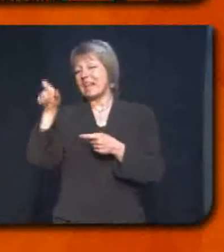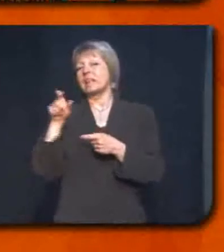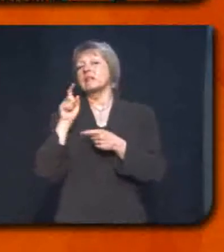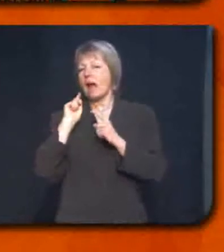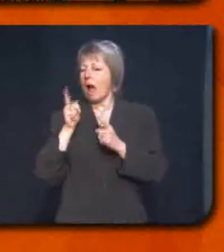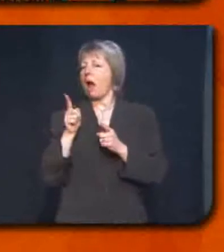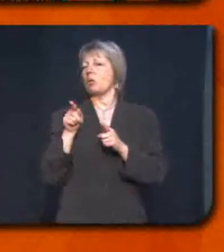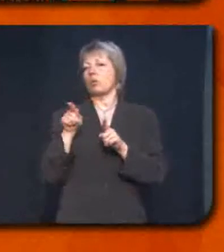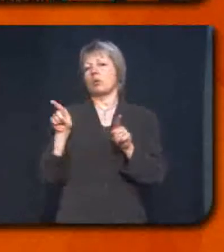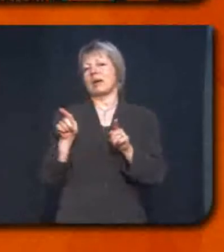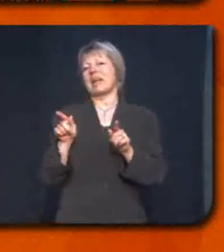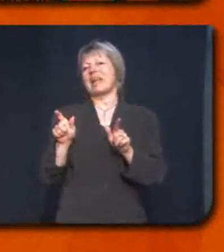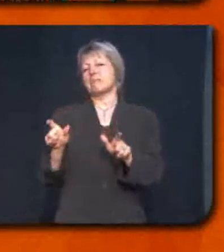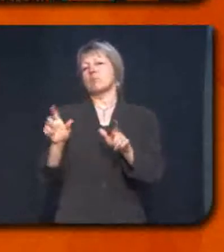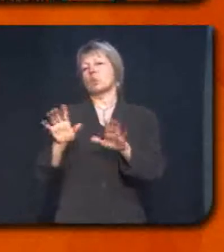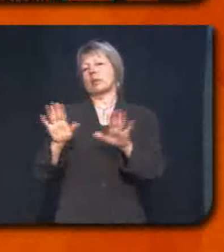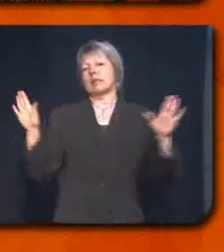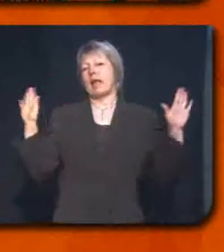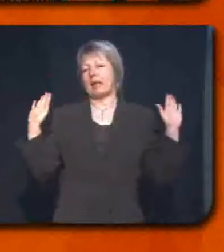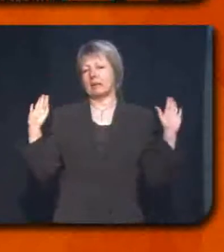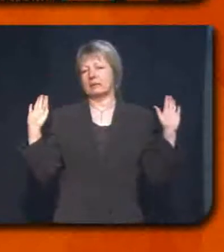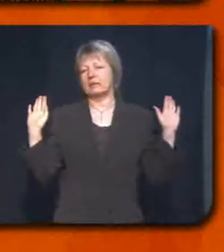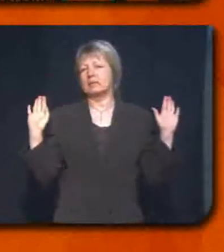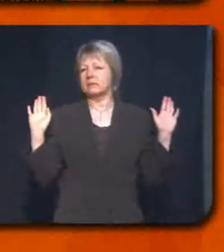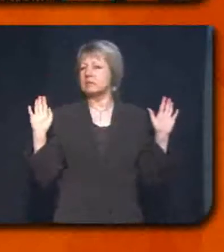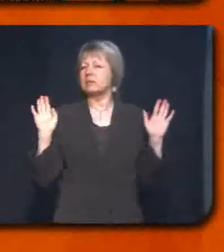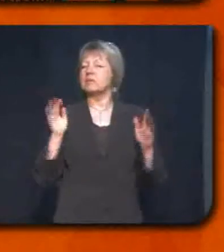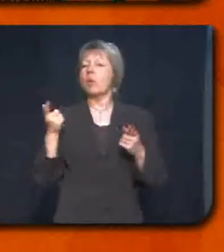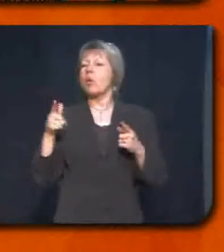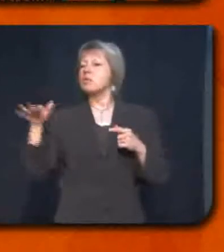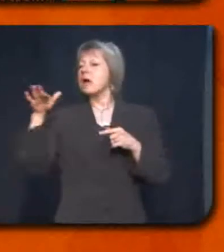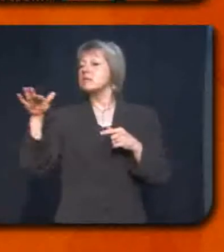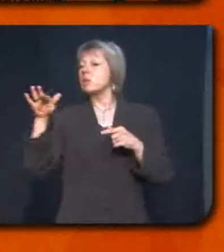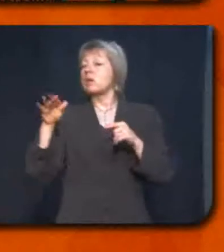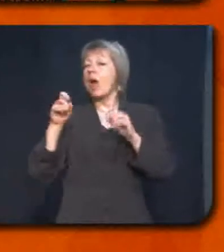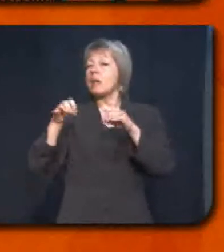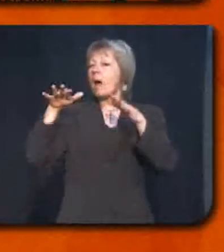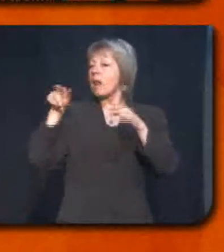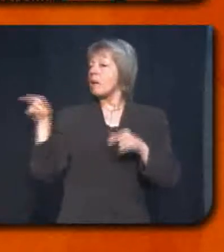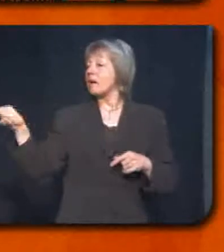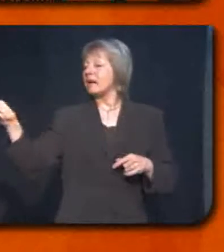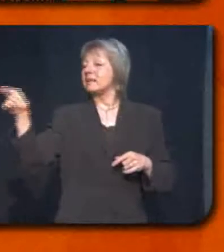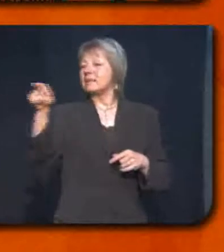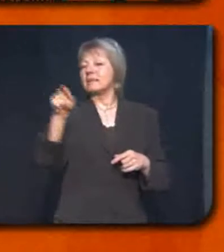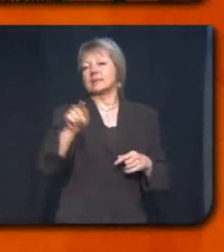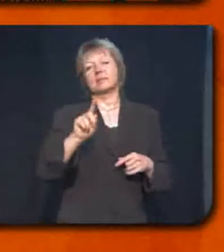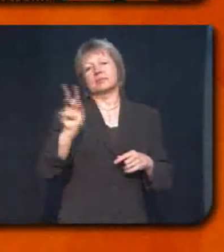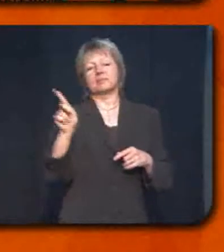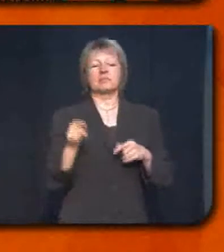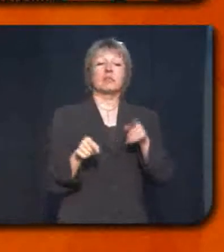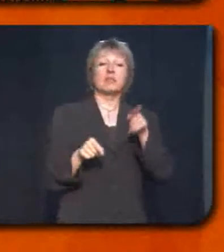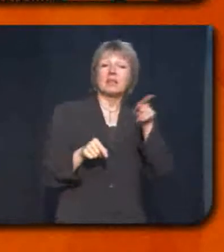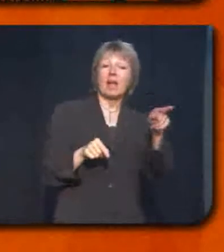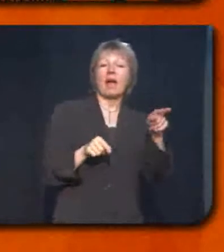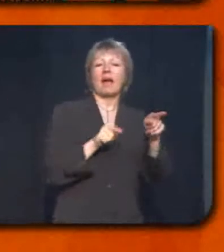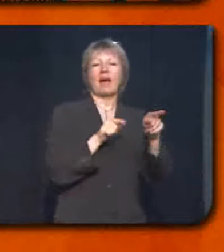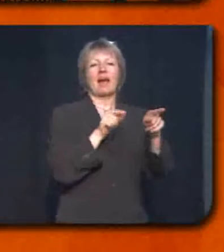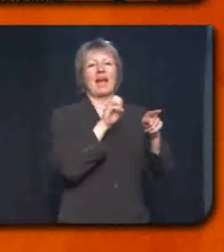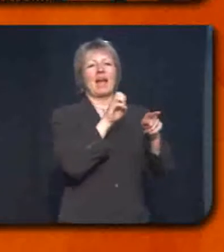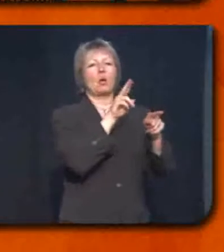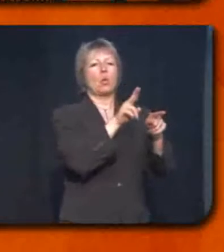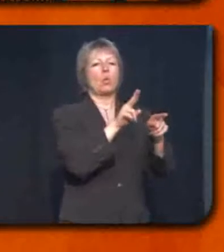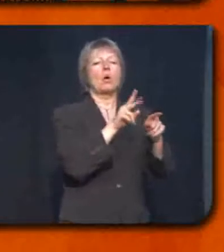zur den Parlamentsmitgliedern in nationalen Parlamenten kann hier aber nur der Gouverneursrat selbst die